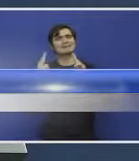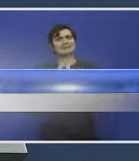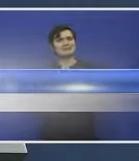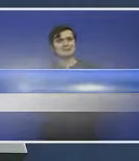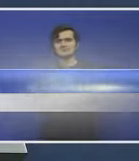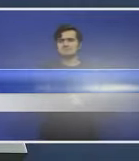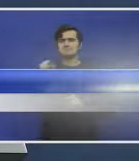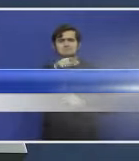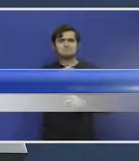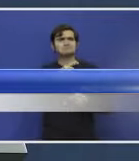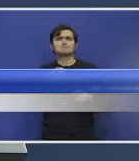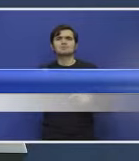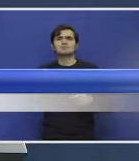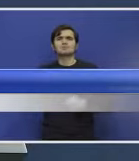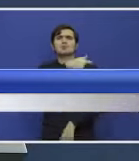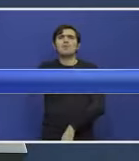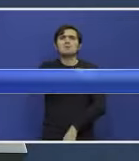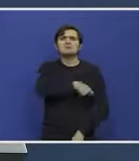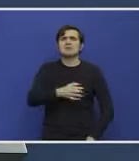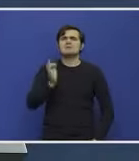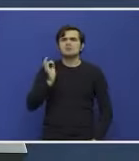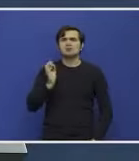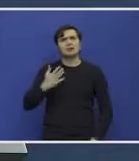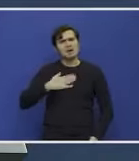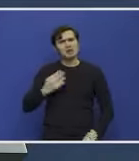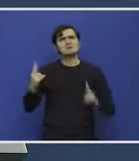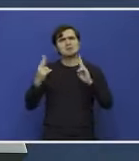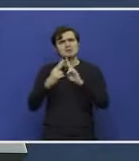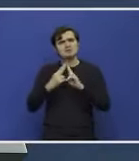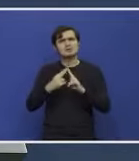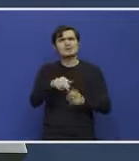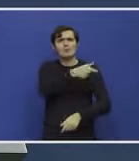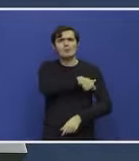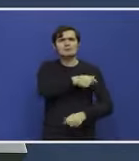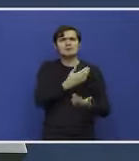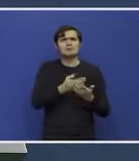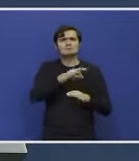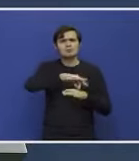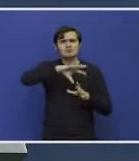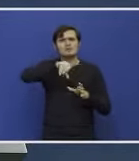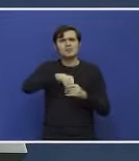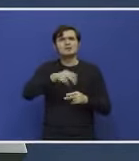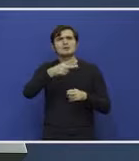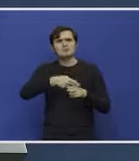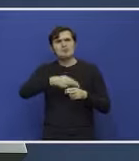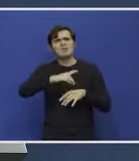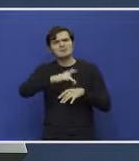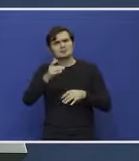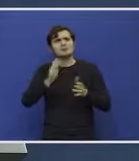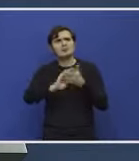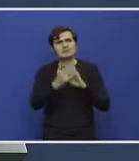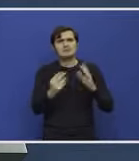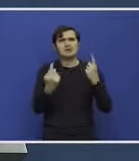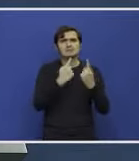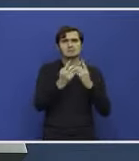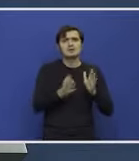cu comisiile de specialitate, am avut ale medicinii de familie și de boli infecțioase, deja s-au încheiat,